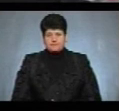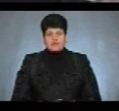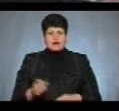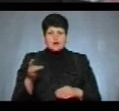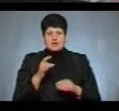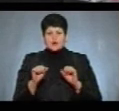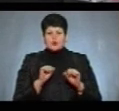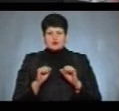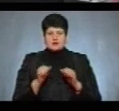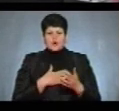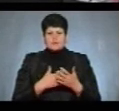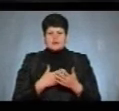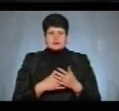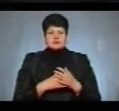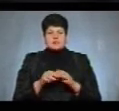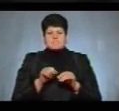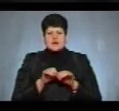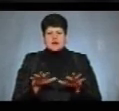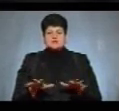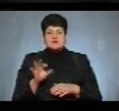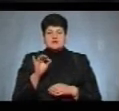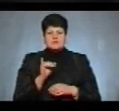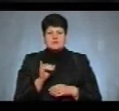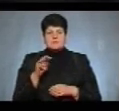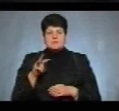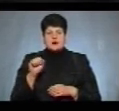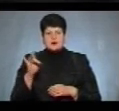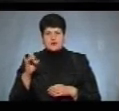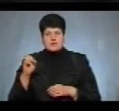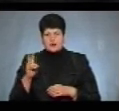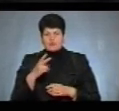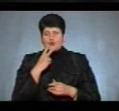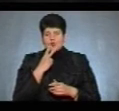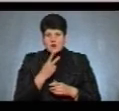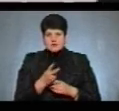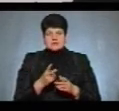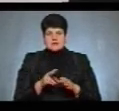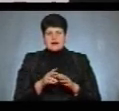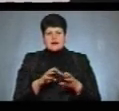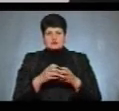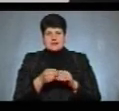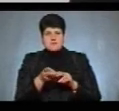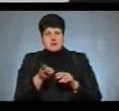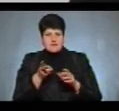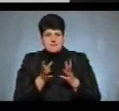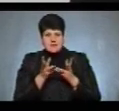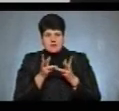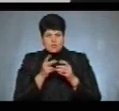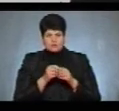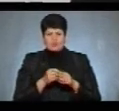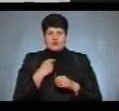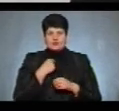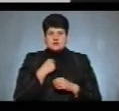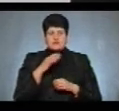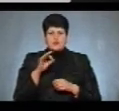Регіональний координатор громадянської мережі «Опора» в області Іван Мороняк показує результати паралельного підрахунку голосів, який здійснювала «Опора». Це дані